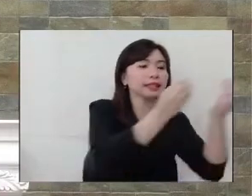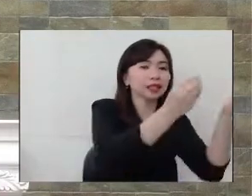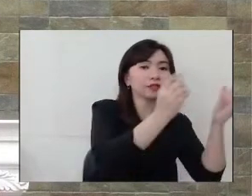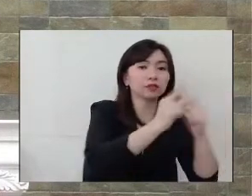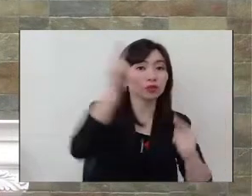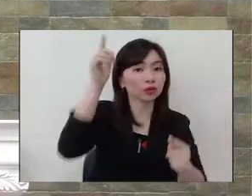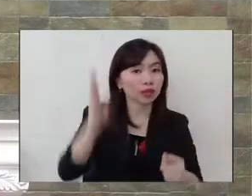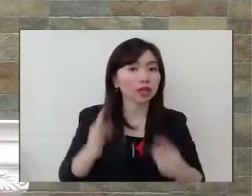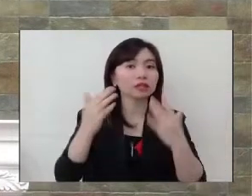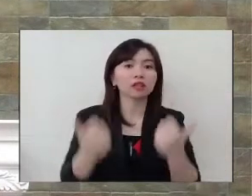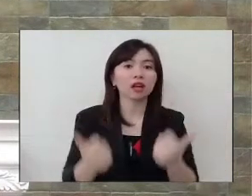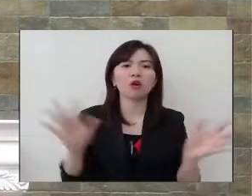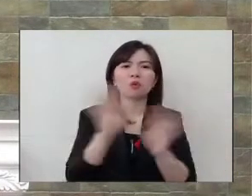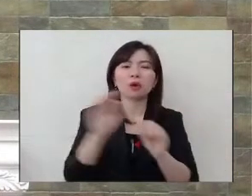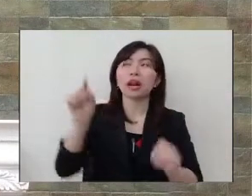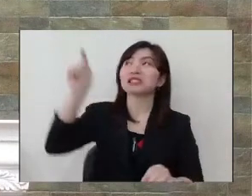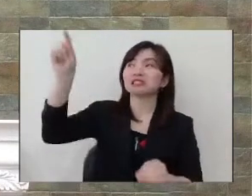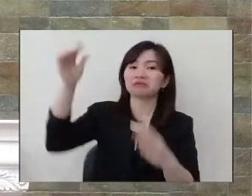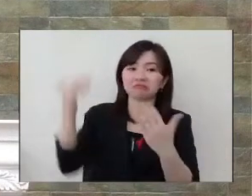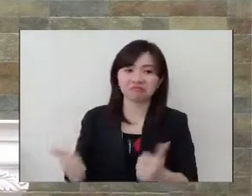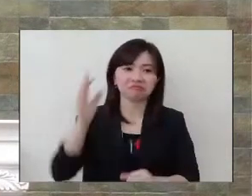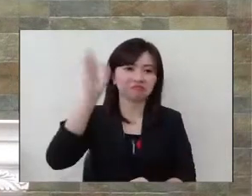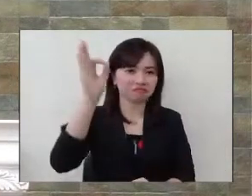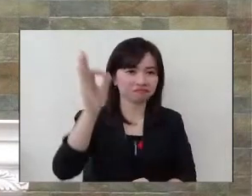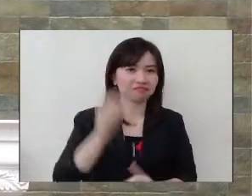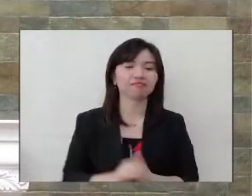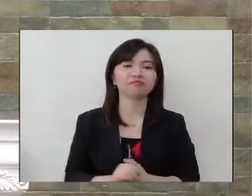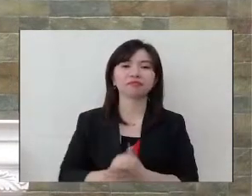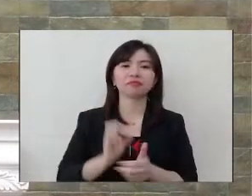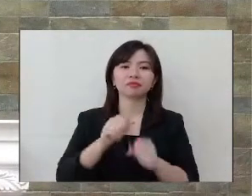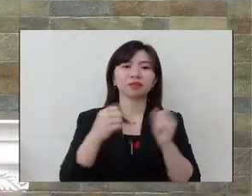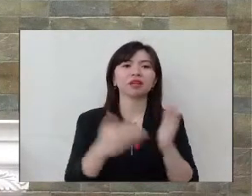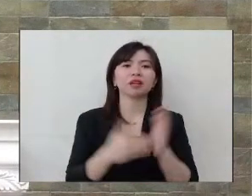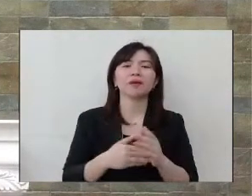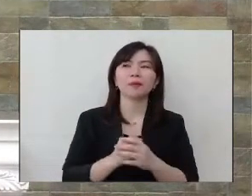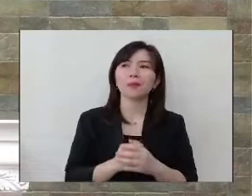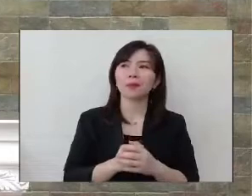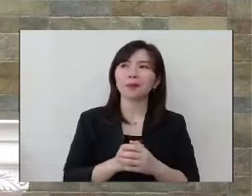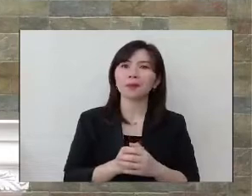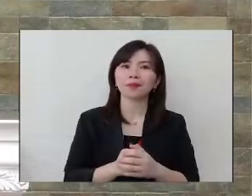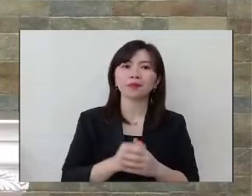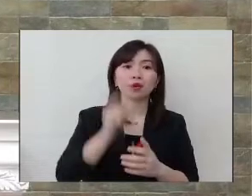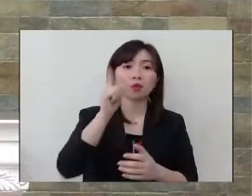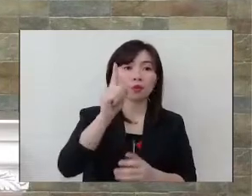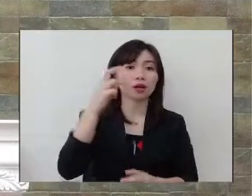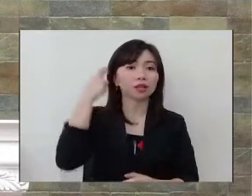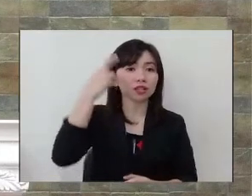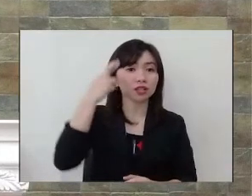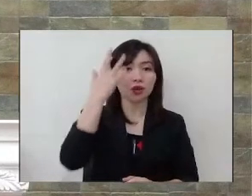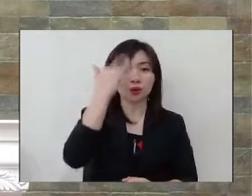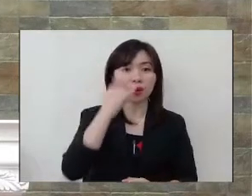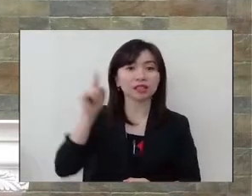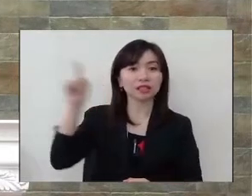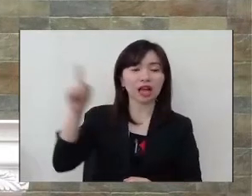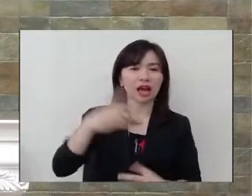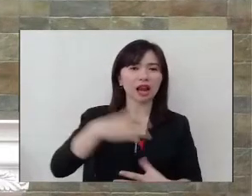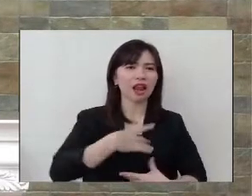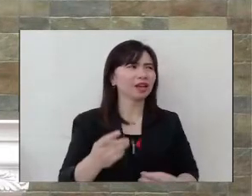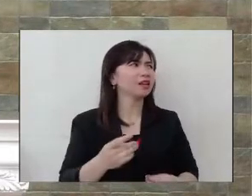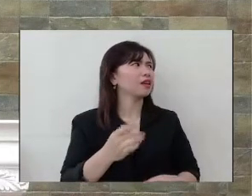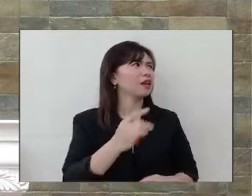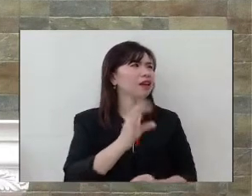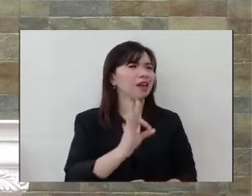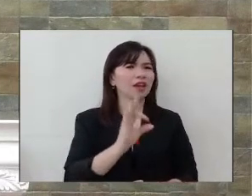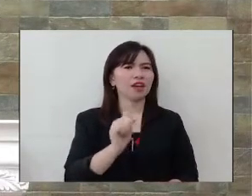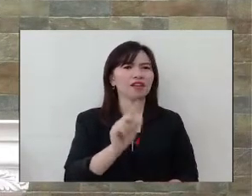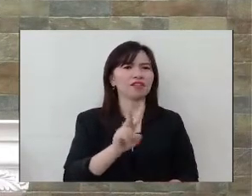harapan po ngayon. That is why, brethren, isa po kung bakit ko paborito ang mensahe po na ito, ang text po na ito,